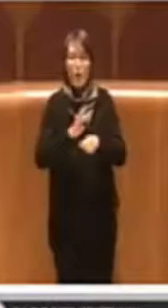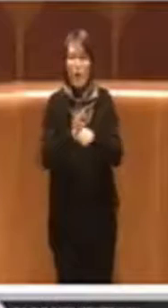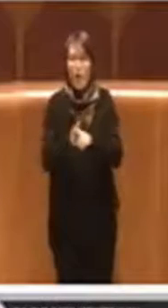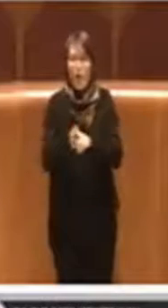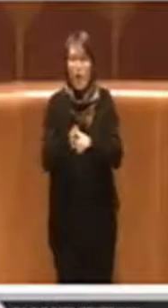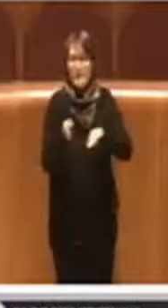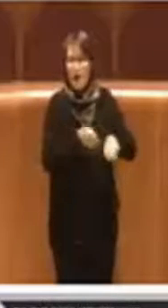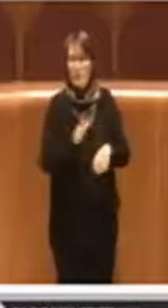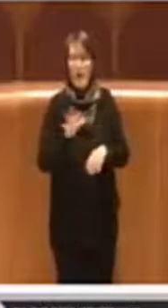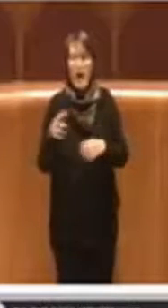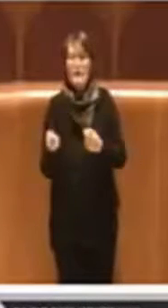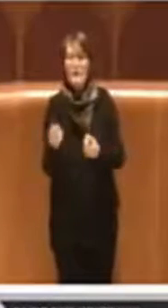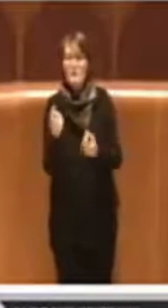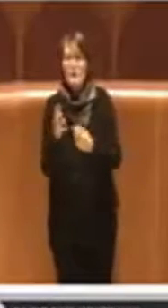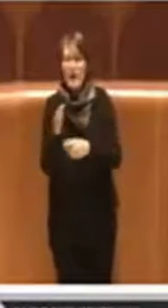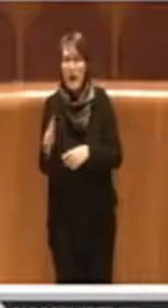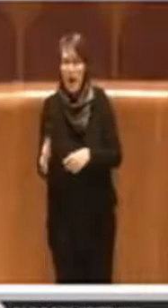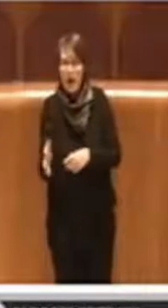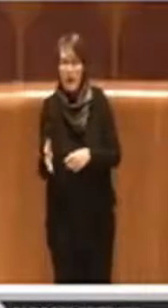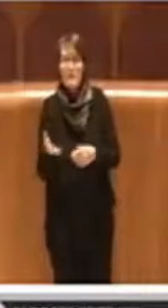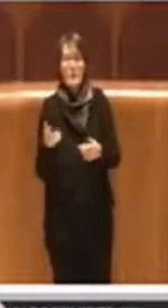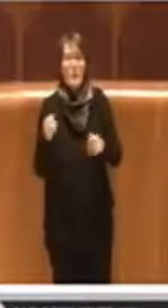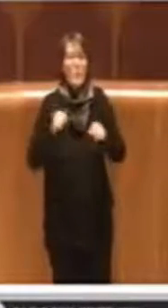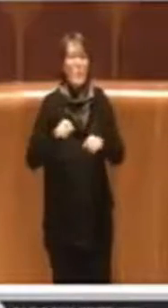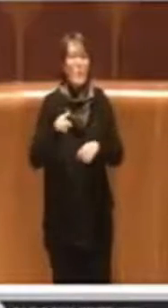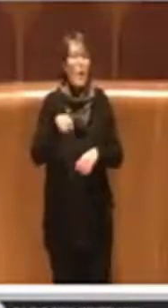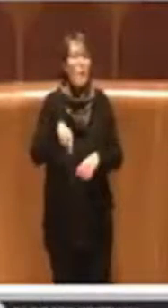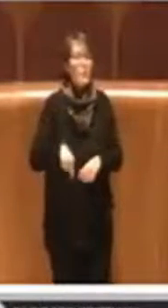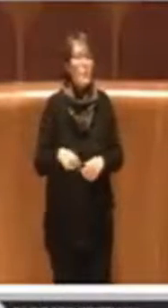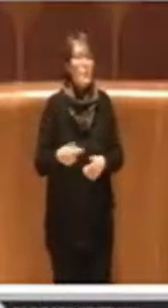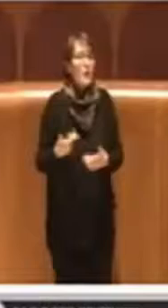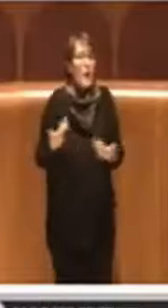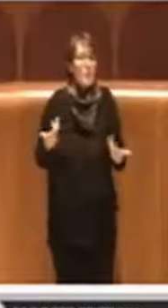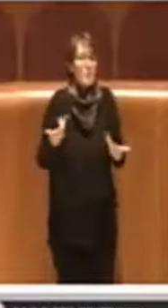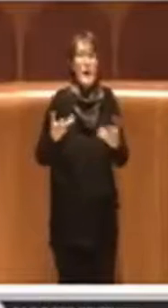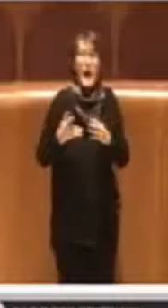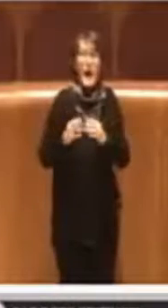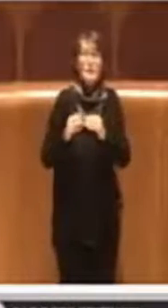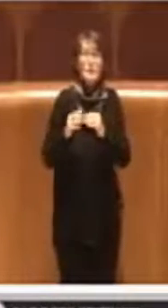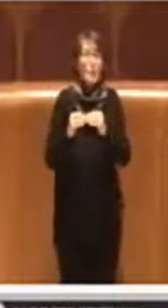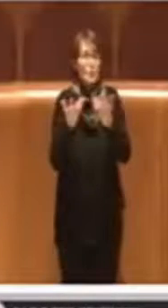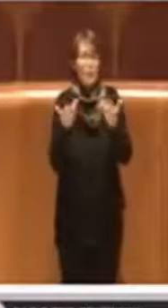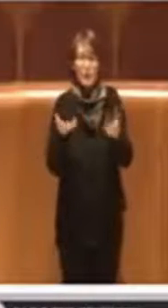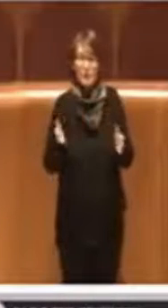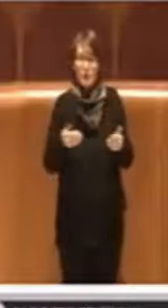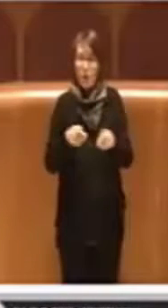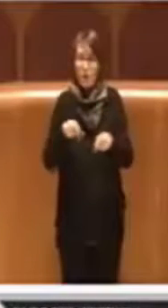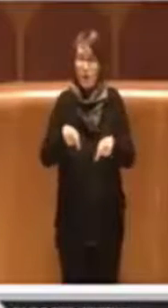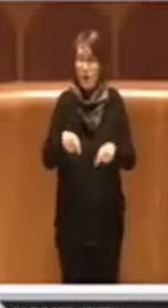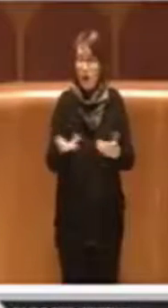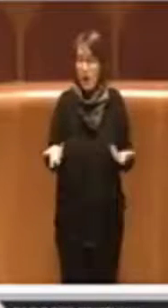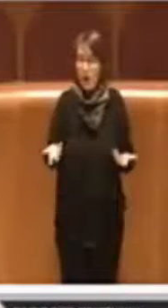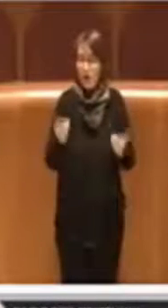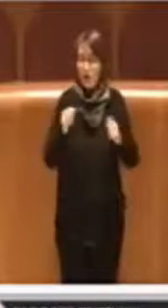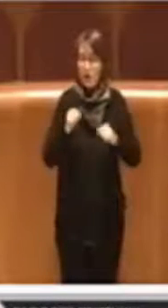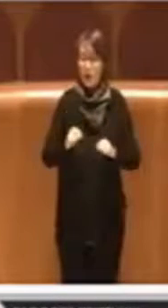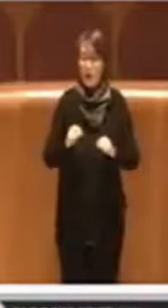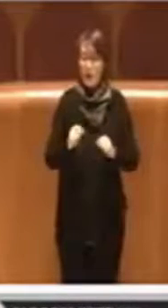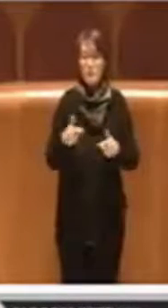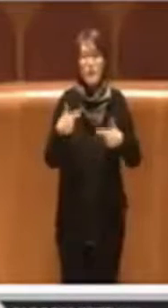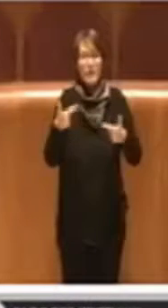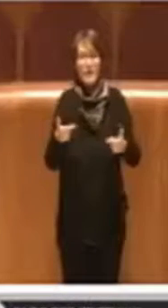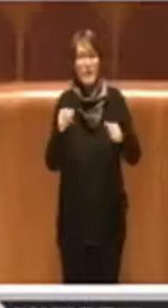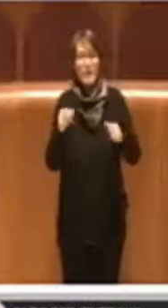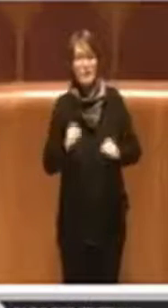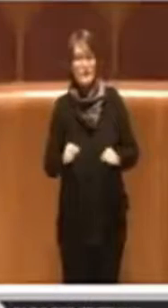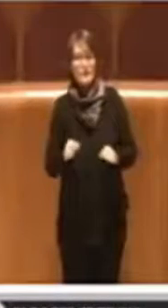di altre pandemie ovviamente, potrebbe essere anche facciamo conto, una ristrutturazione dell'Aula che possa comunque consentire e giustificare